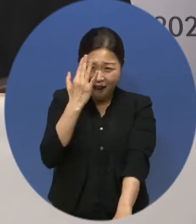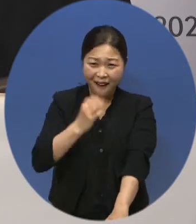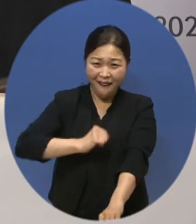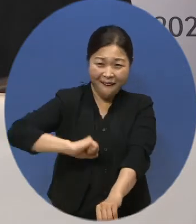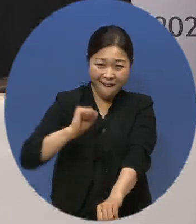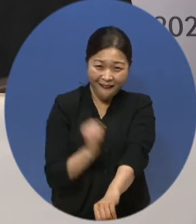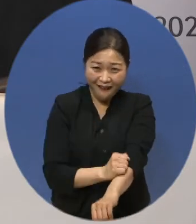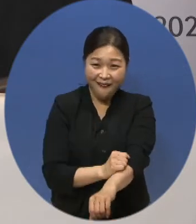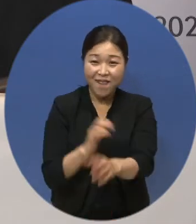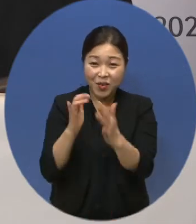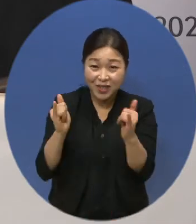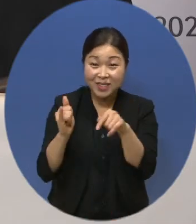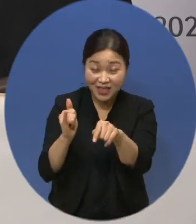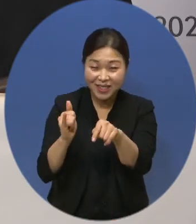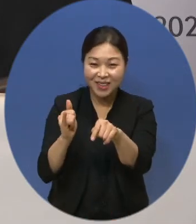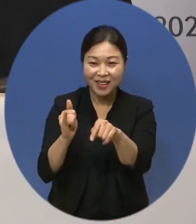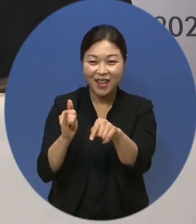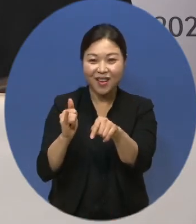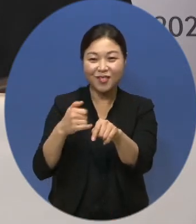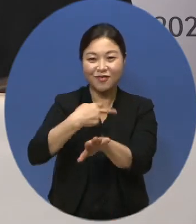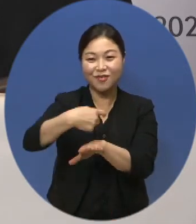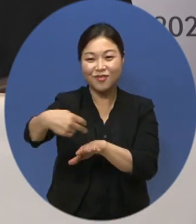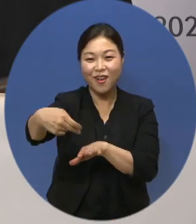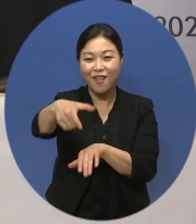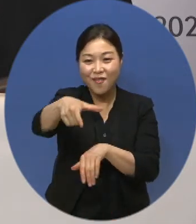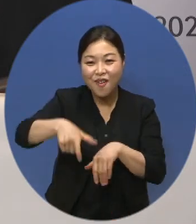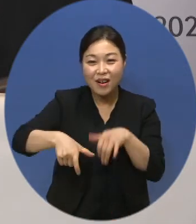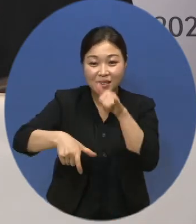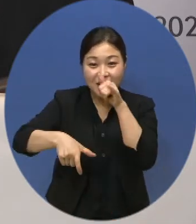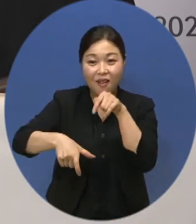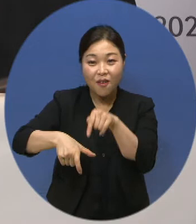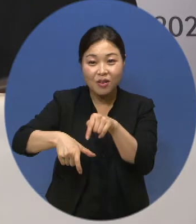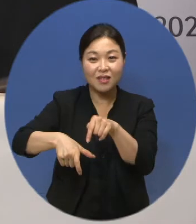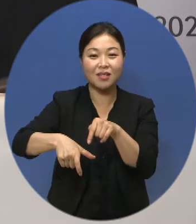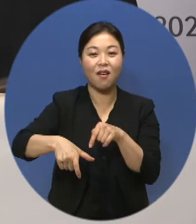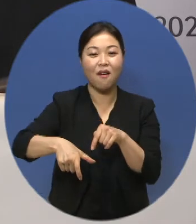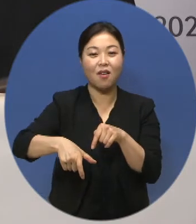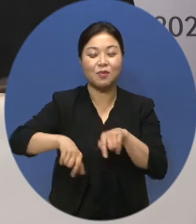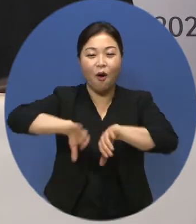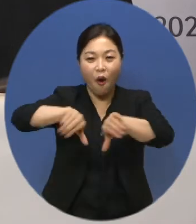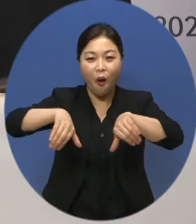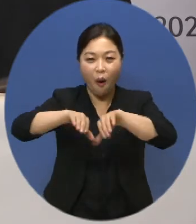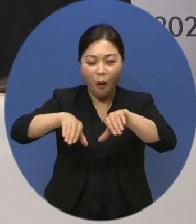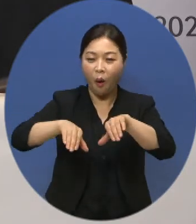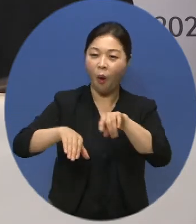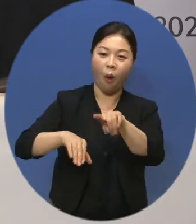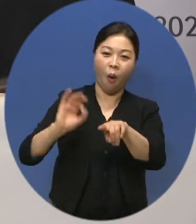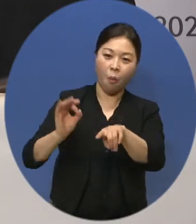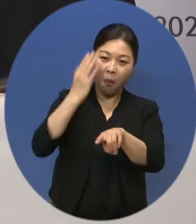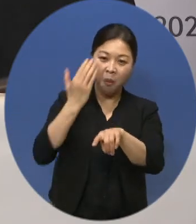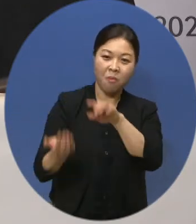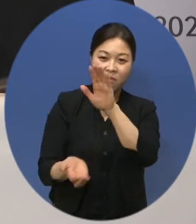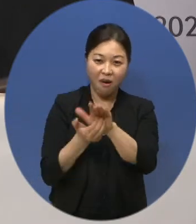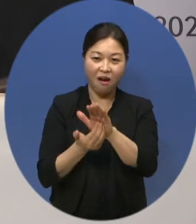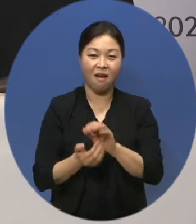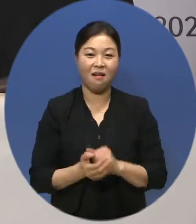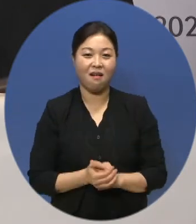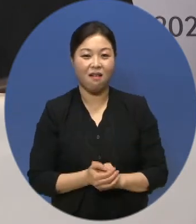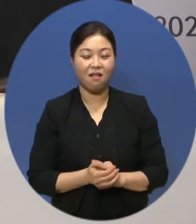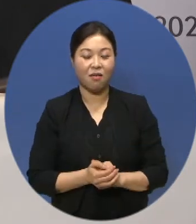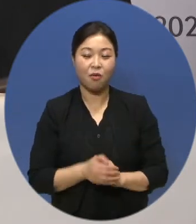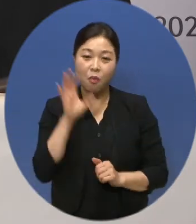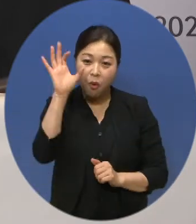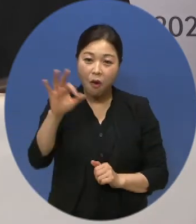분들 터줏대감들이 다니시는 레인이 있는데 거기 진짜 수영하는 게 정말 다르거든요. 네. 근데 거기 보면은 다 진짜